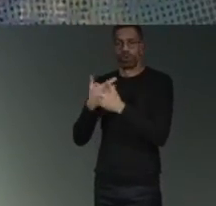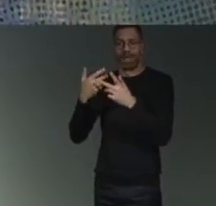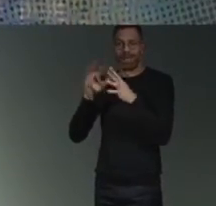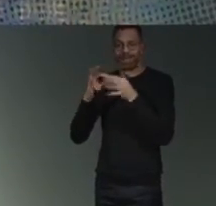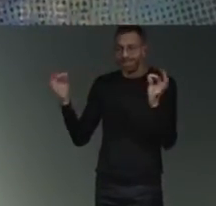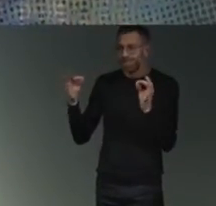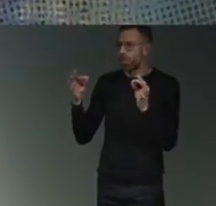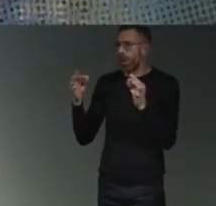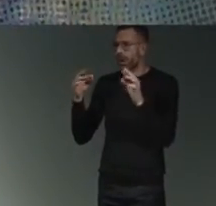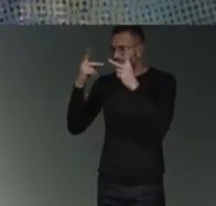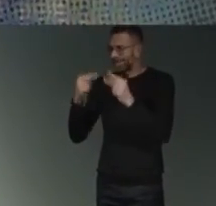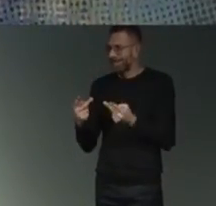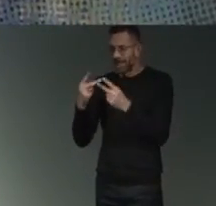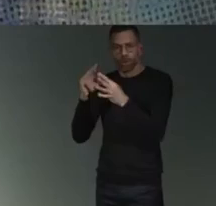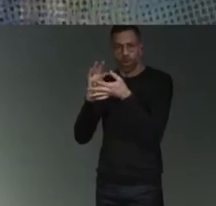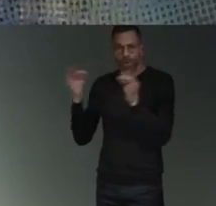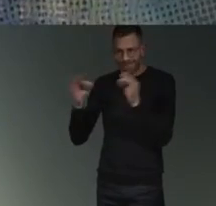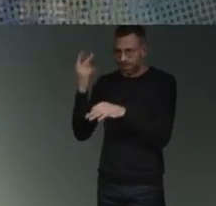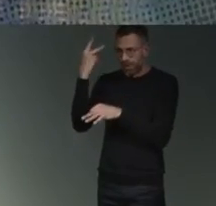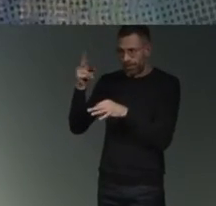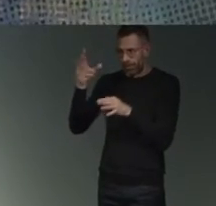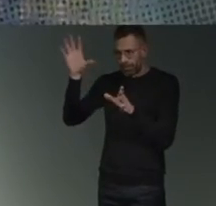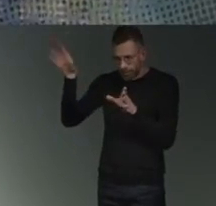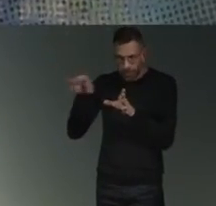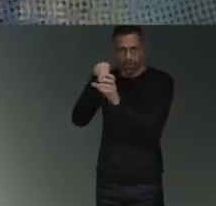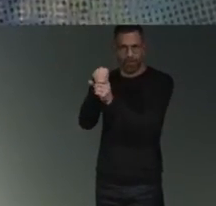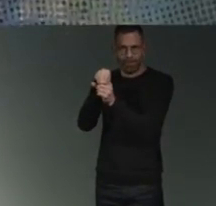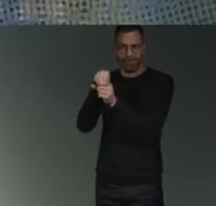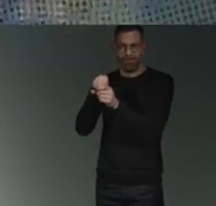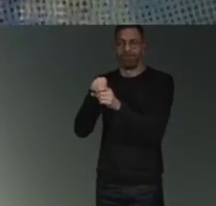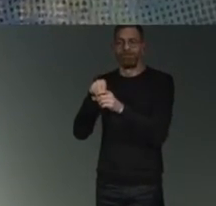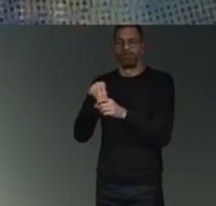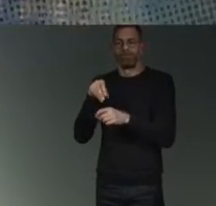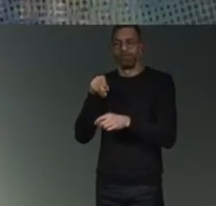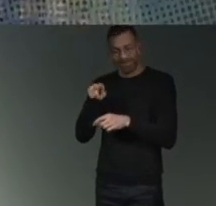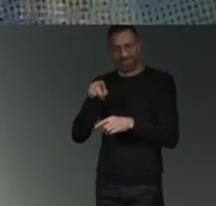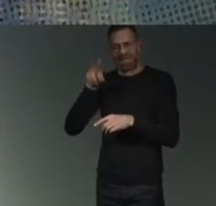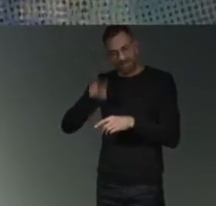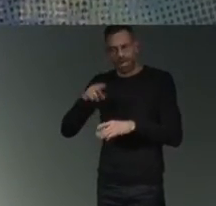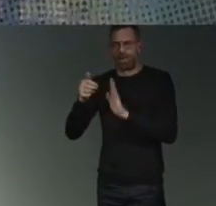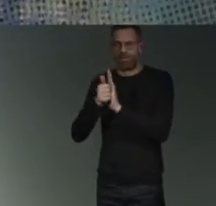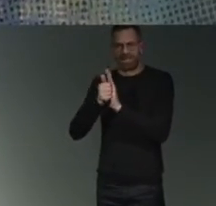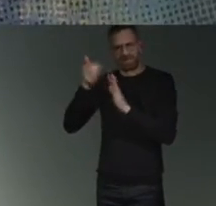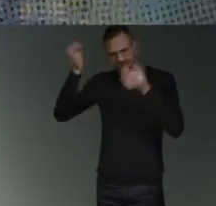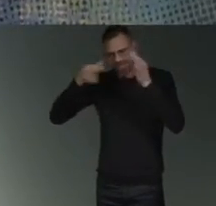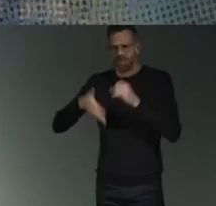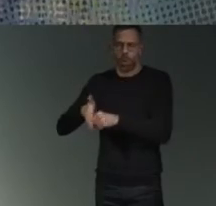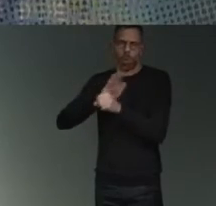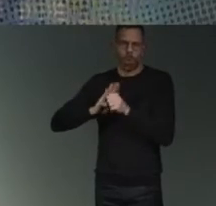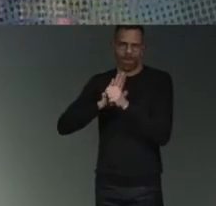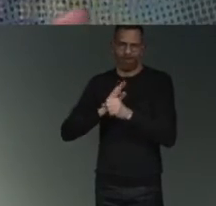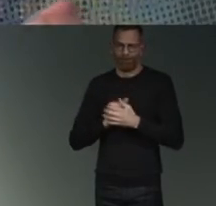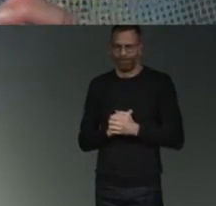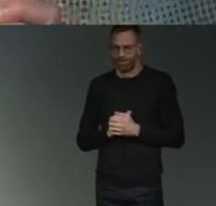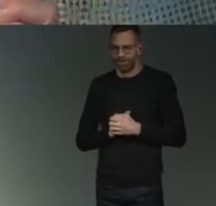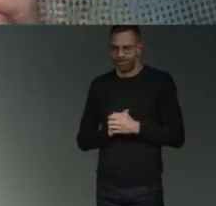dans laquelle elle s'était retrouvée quand elle m'avait écrit cette lettre. Mais Sarah est vraiment un personnage de fiction à part entière. Et